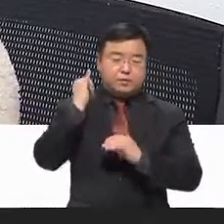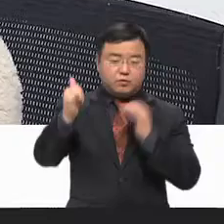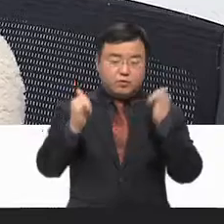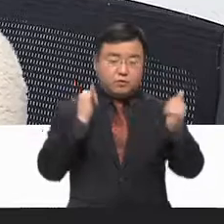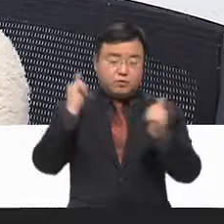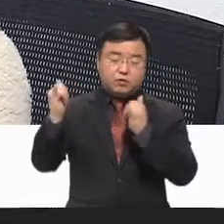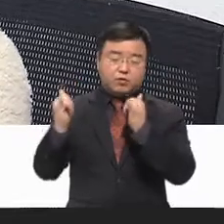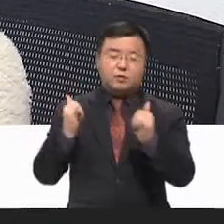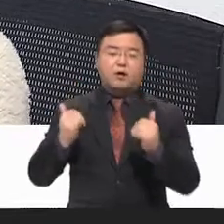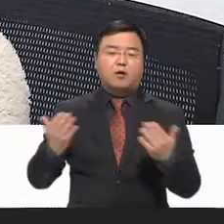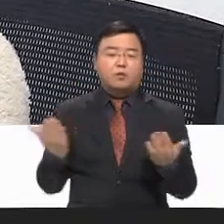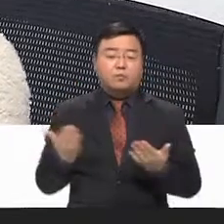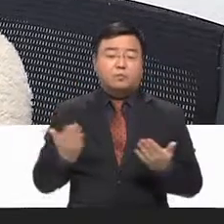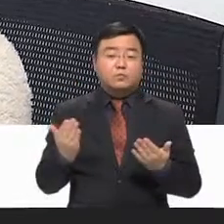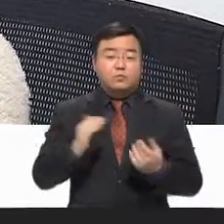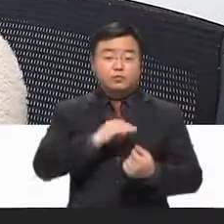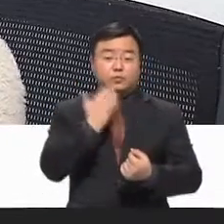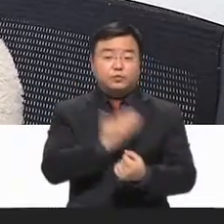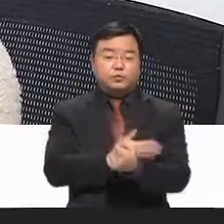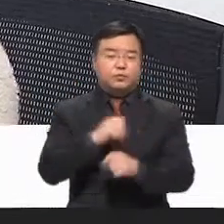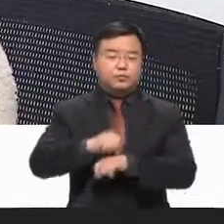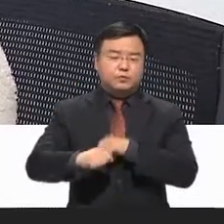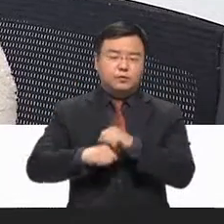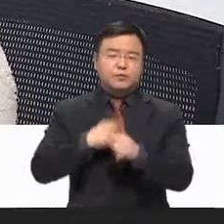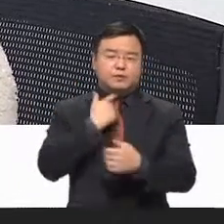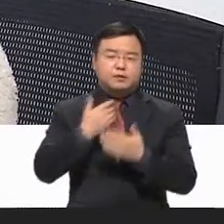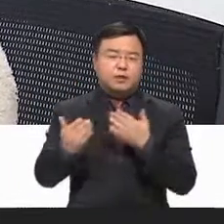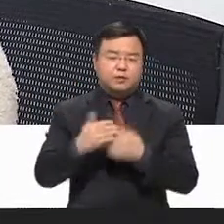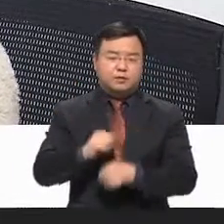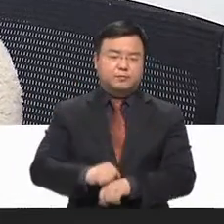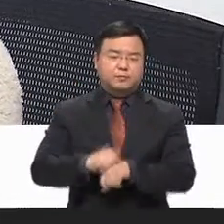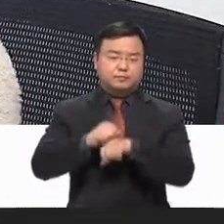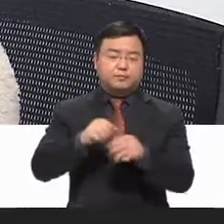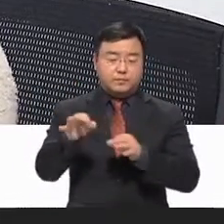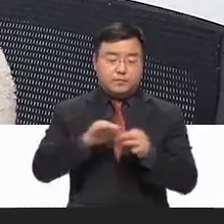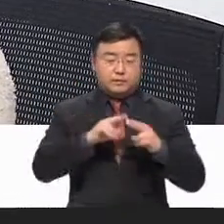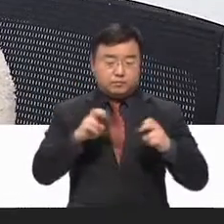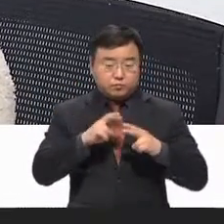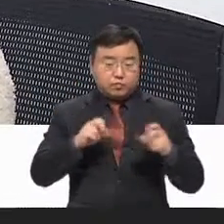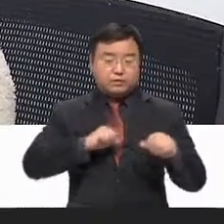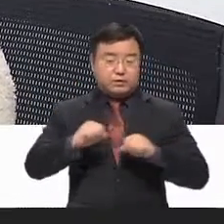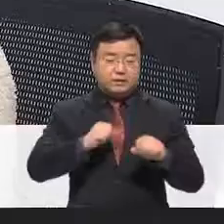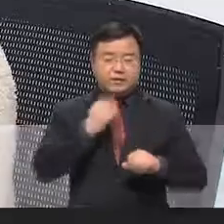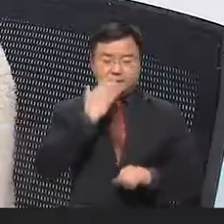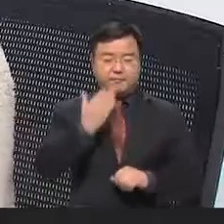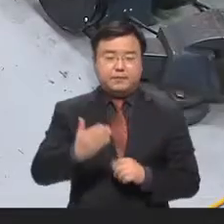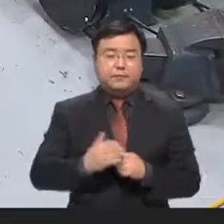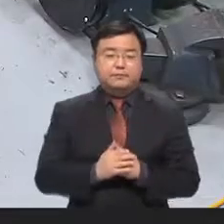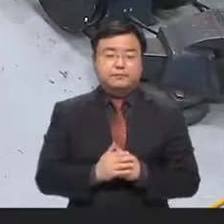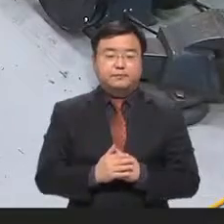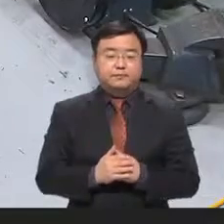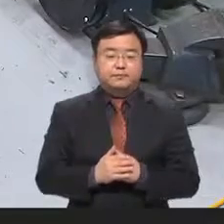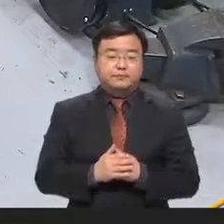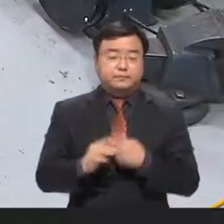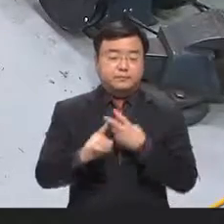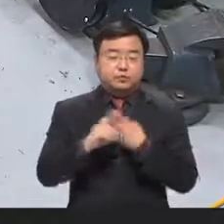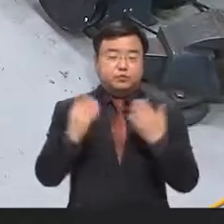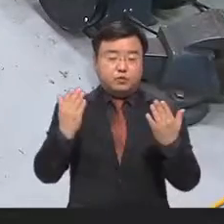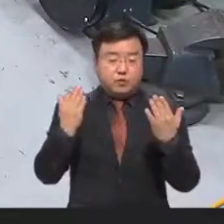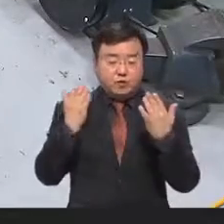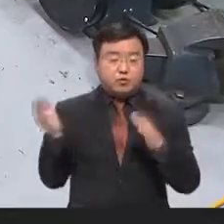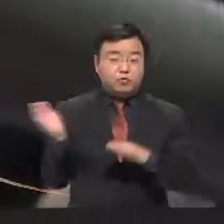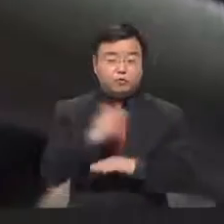해가면서 실제 업무 능력도 쌓고 시장 분석도 하게 되면서 중학교에서